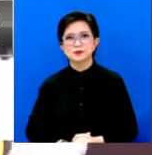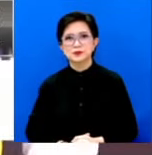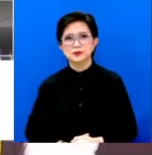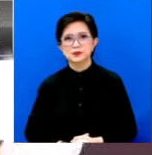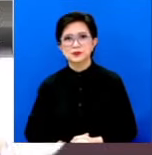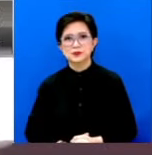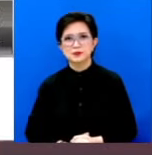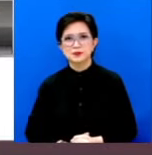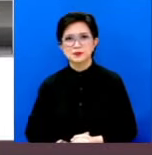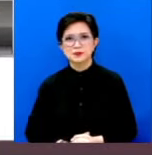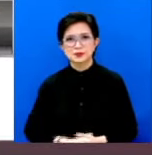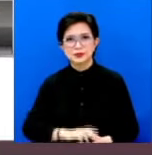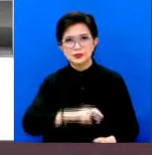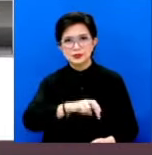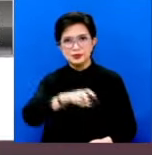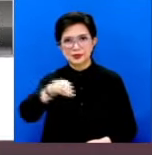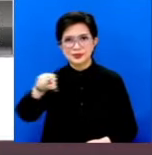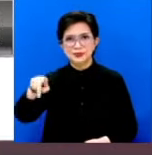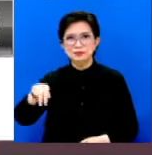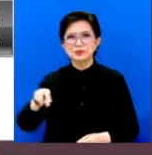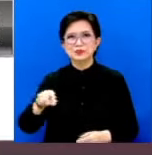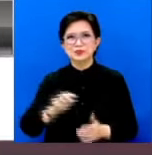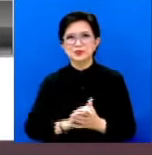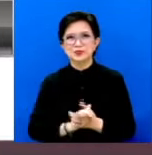Jalan-jalan ke Kelamalu. Jangan lupa beli jambu.